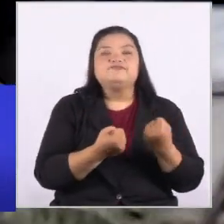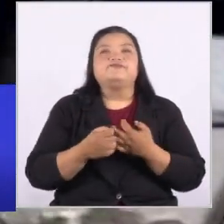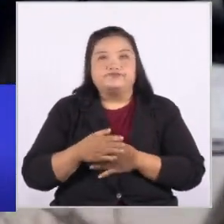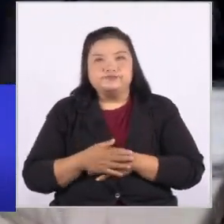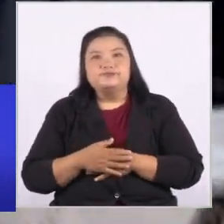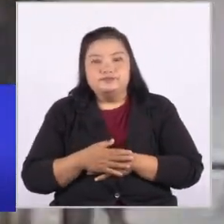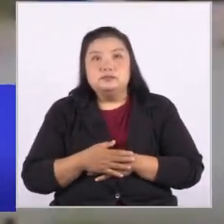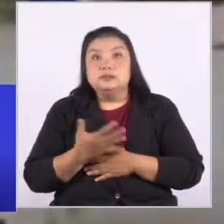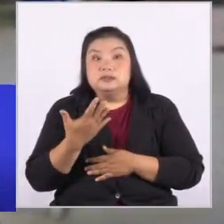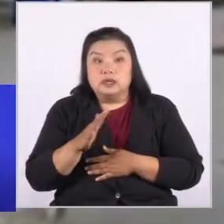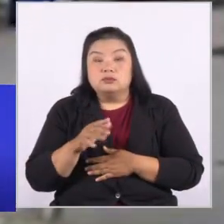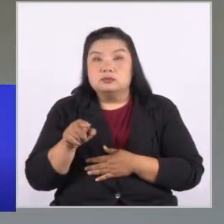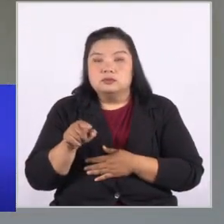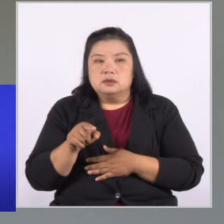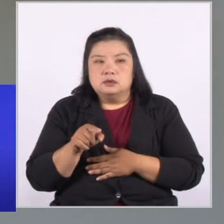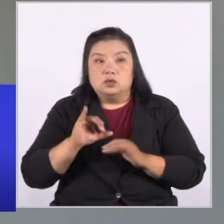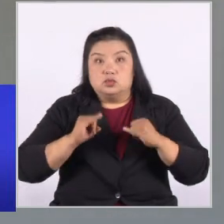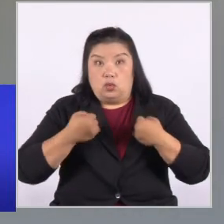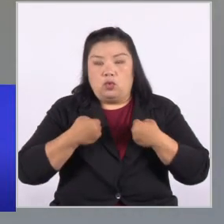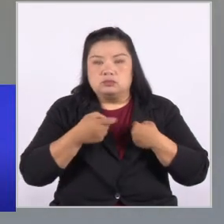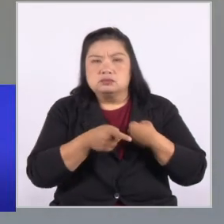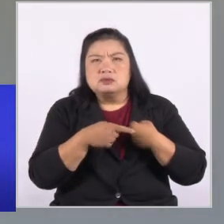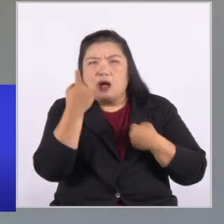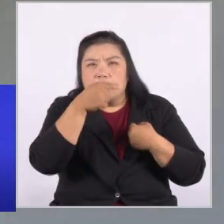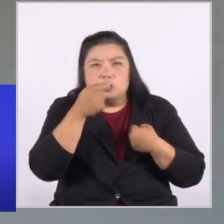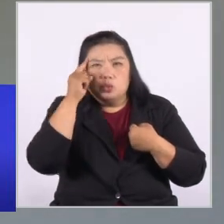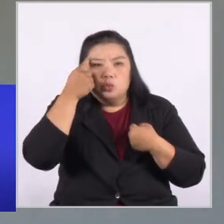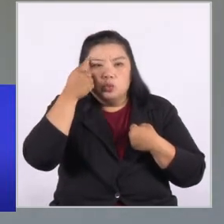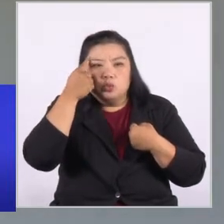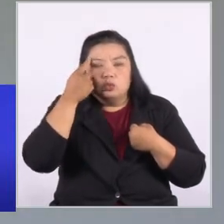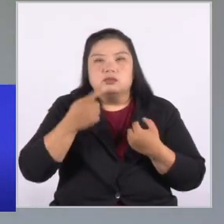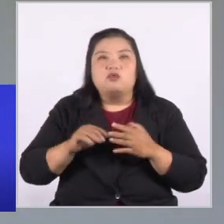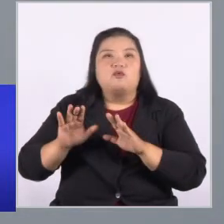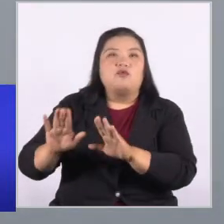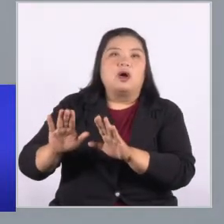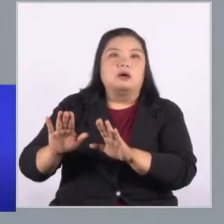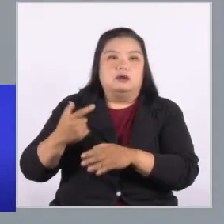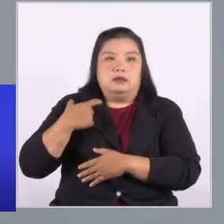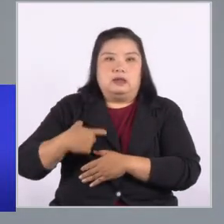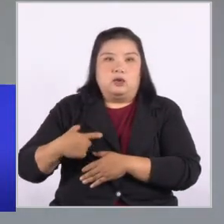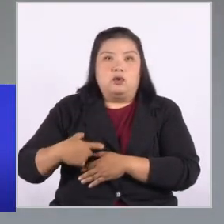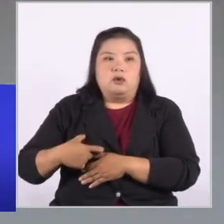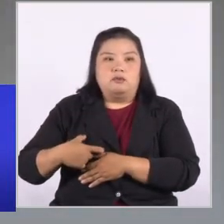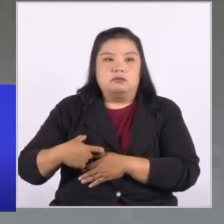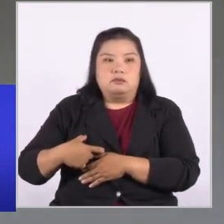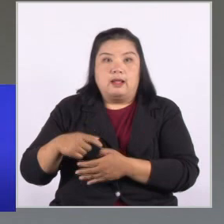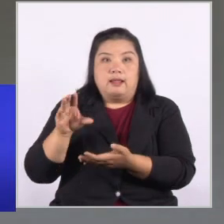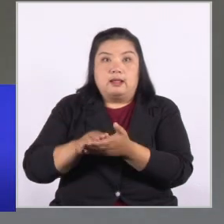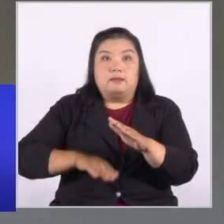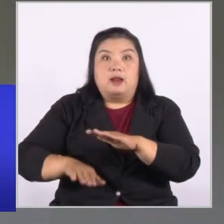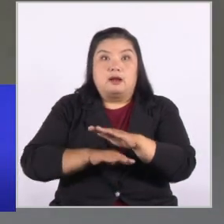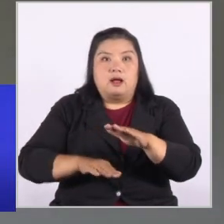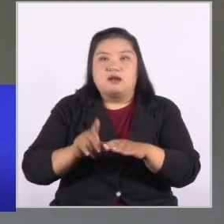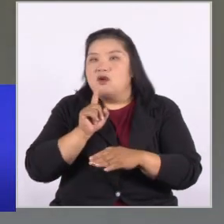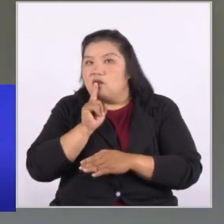ที่ผู้สมัครซึ่งเป็นเจ้าของป้ายนี้นะครับเขาก็ได้มอบหมายให้ทนายความเนี่ยเอาคลิปนี้อ้าวนะครับไปแจ้งความไว้